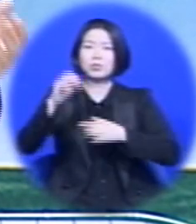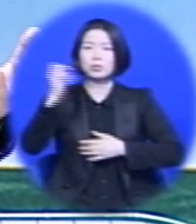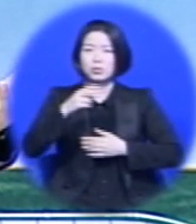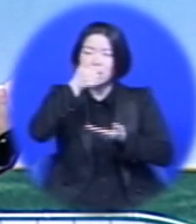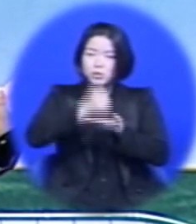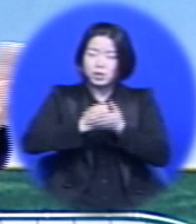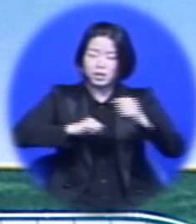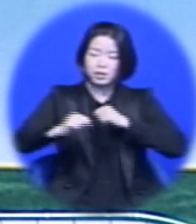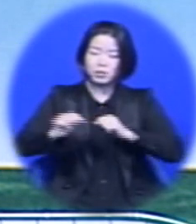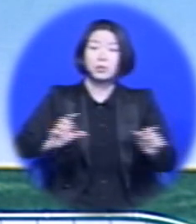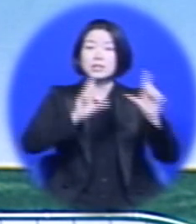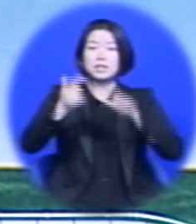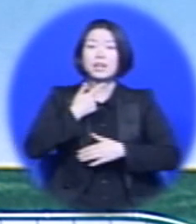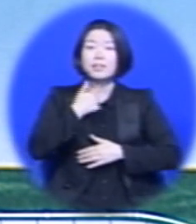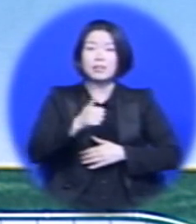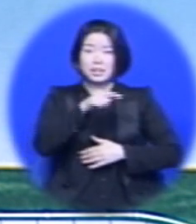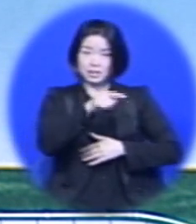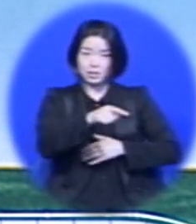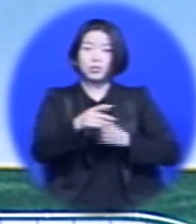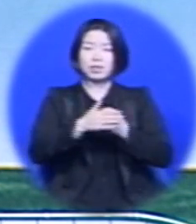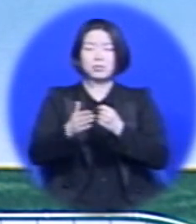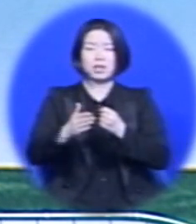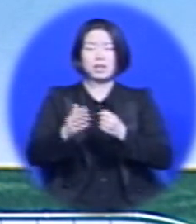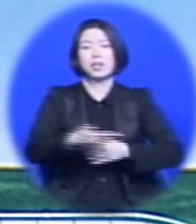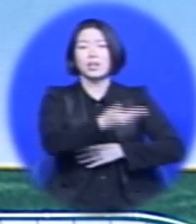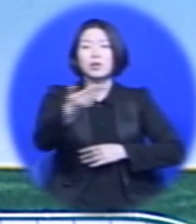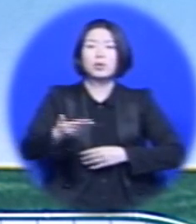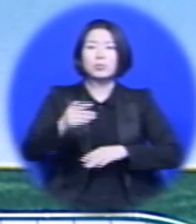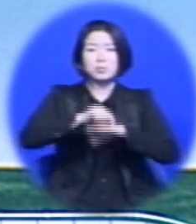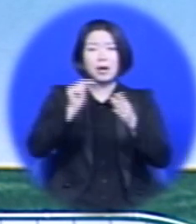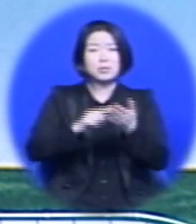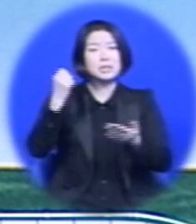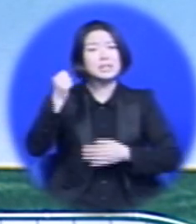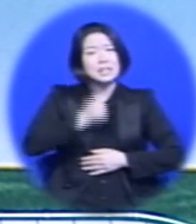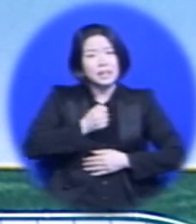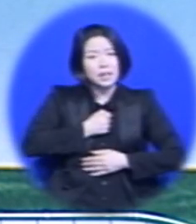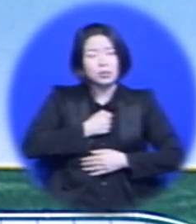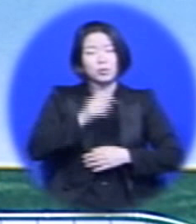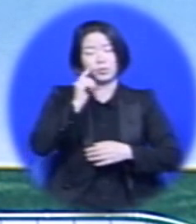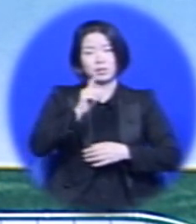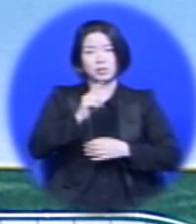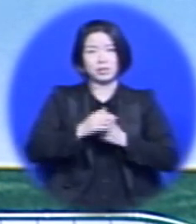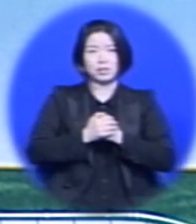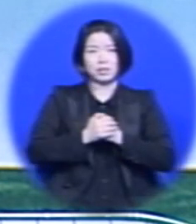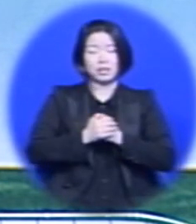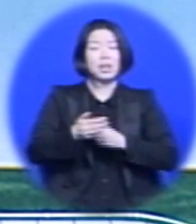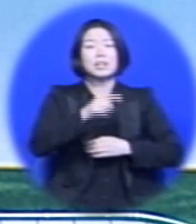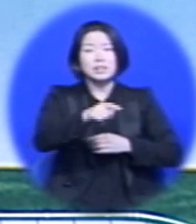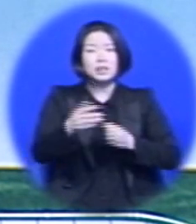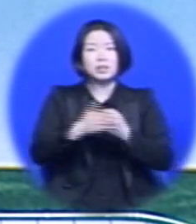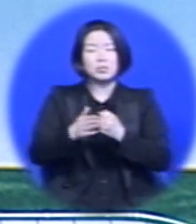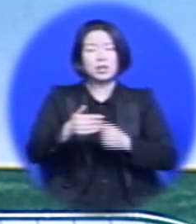죄를 짓고 살았던 그것 때문에 여러분의 마음이 애통합니다 그것 때문에 여러분의 마음이